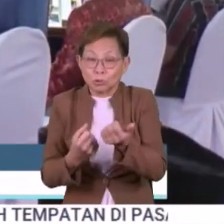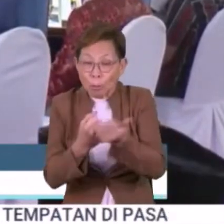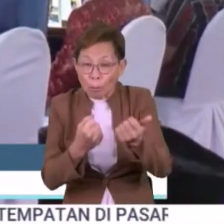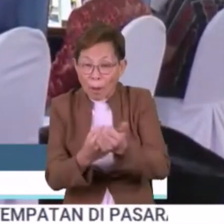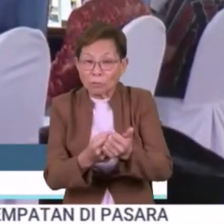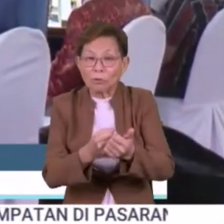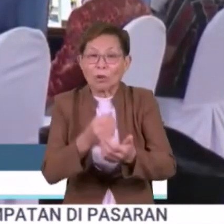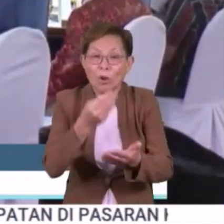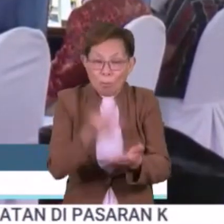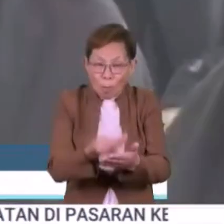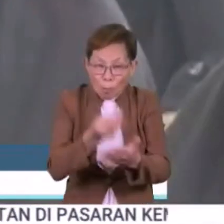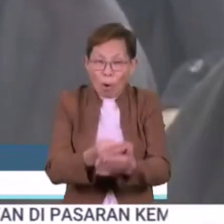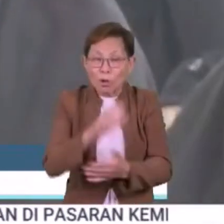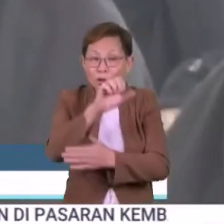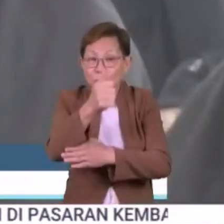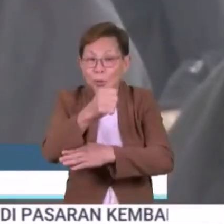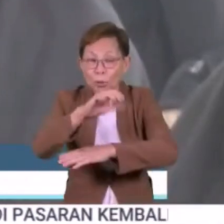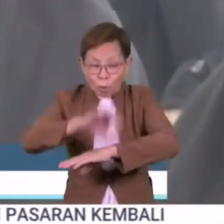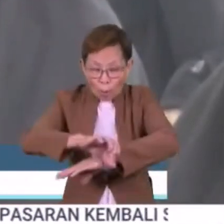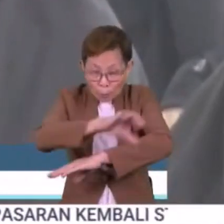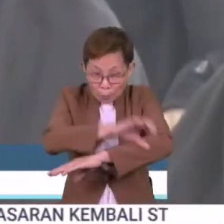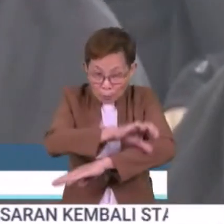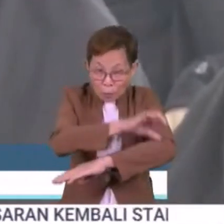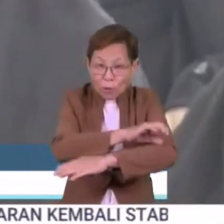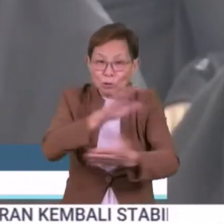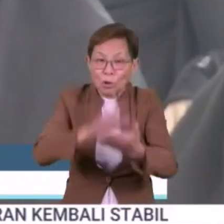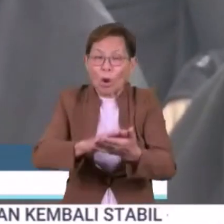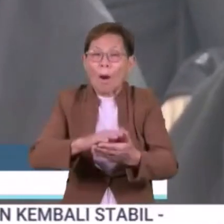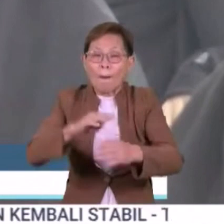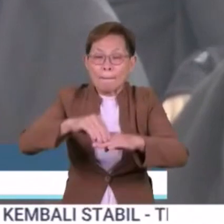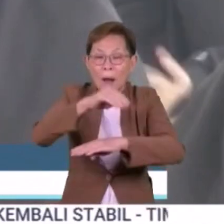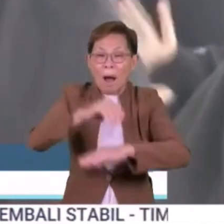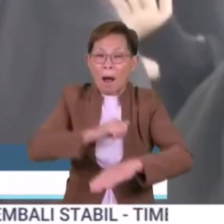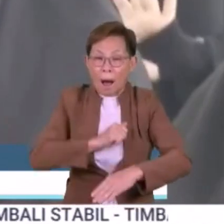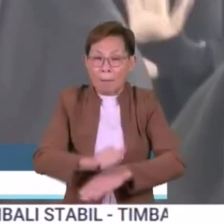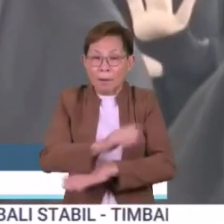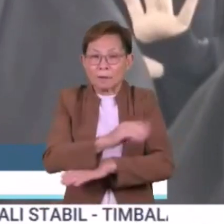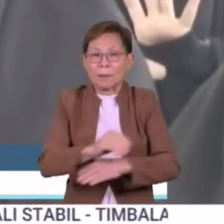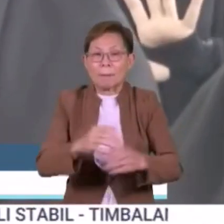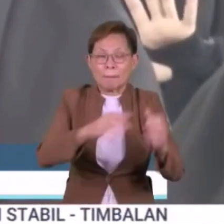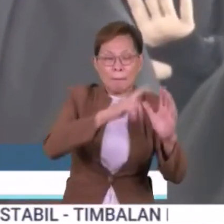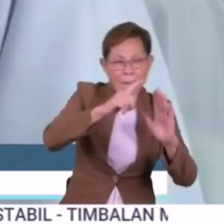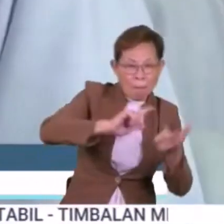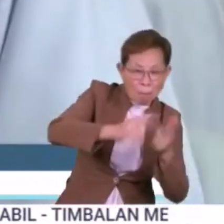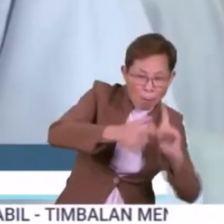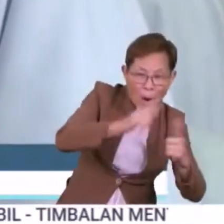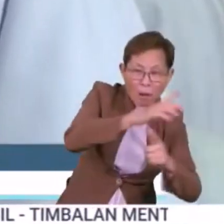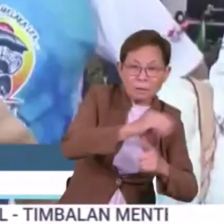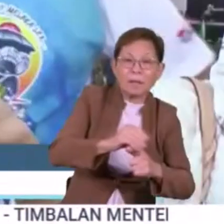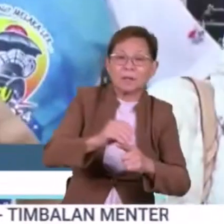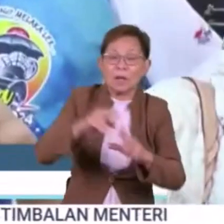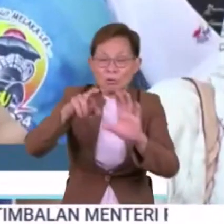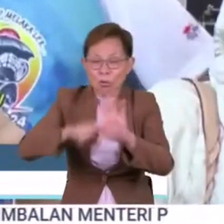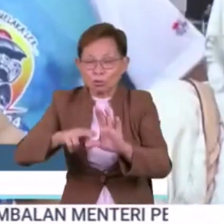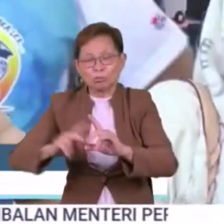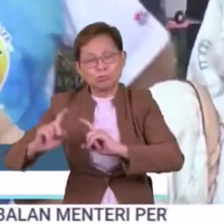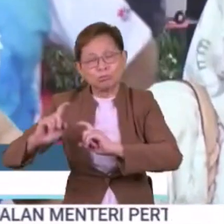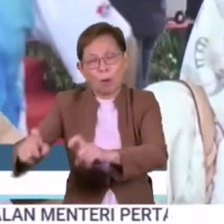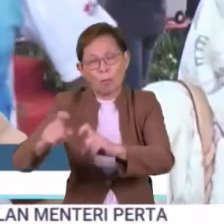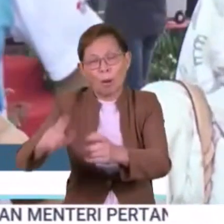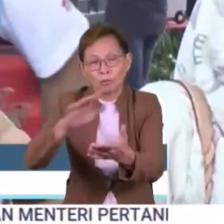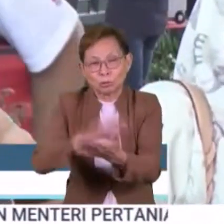buah komputer kepada sekolah rendah agama, mesin basuh dan kerusi kepada sekolah dan sekolah tahfiz turut diagihkan.